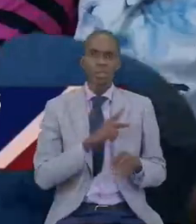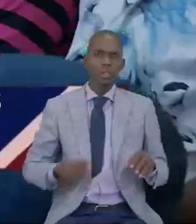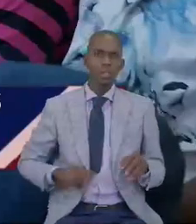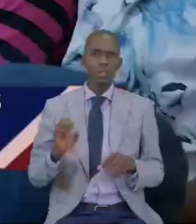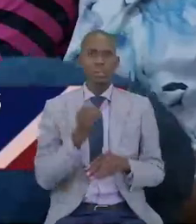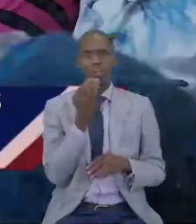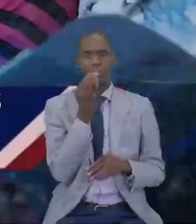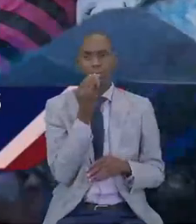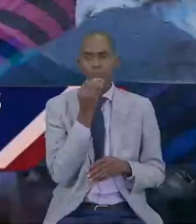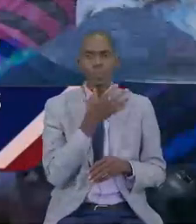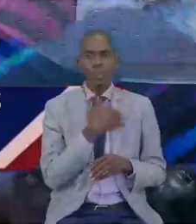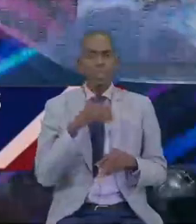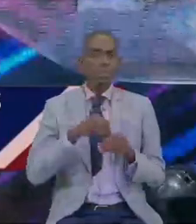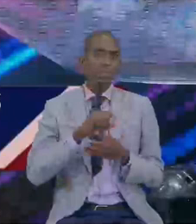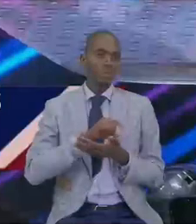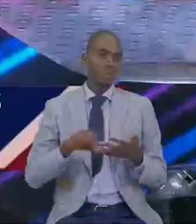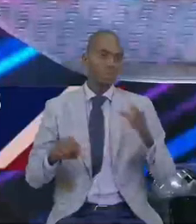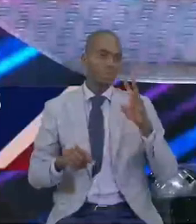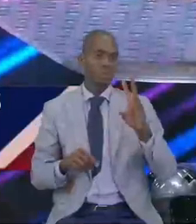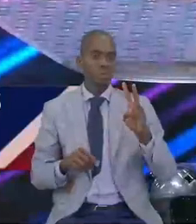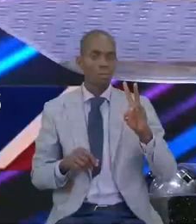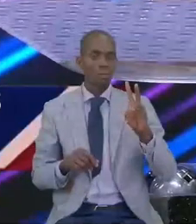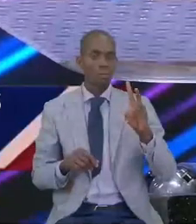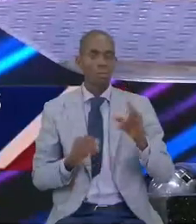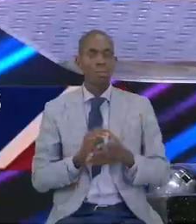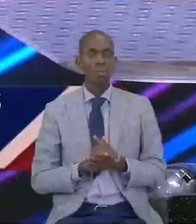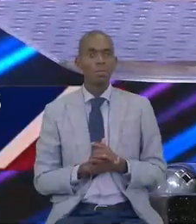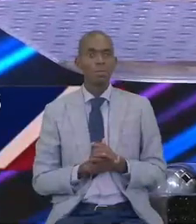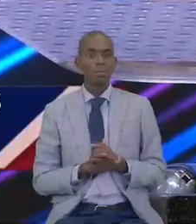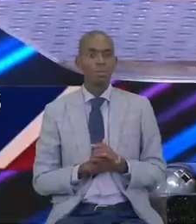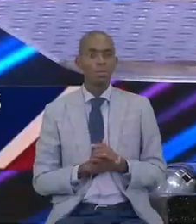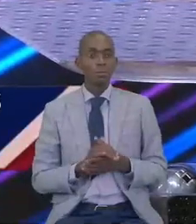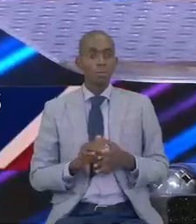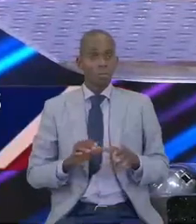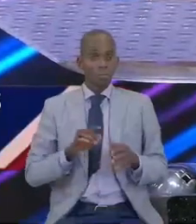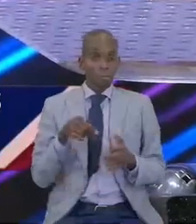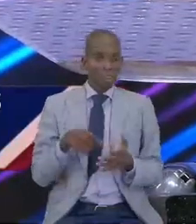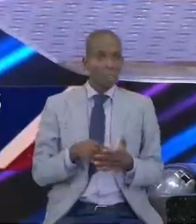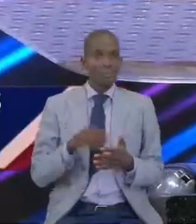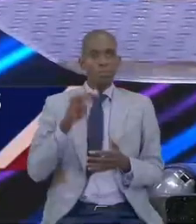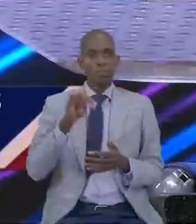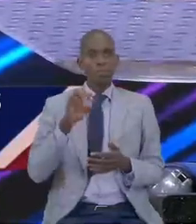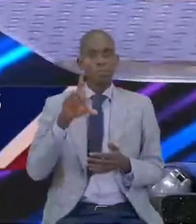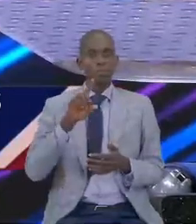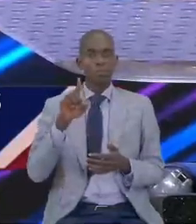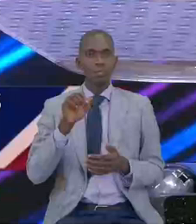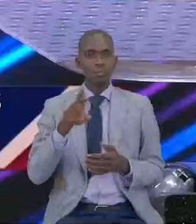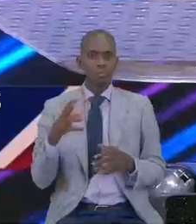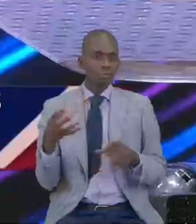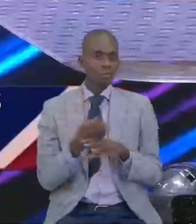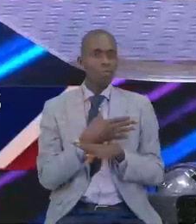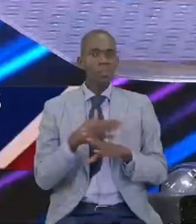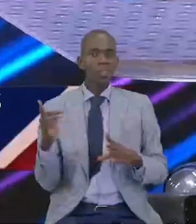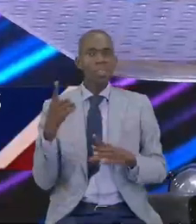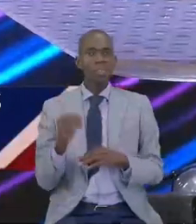Verset 16. L'intendant emportait les mets et le vin qui leur était